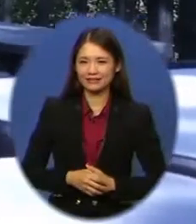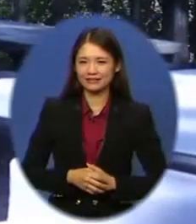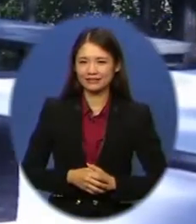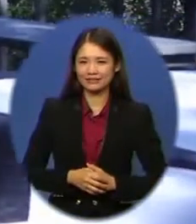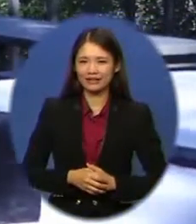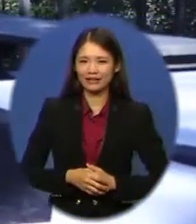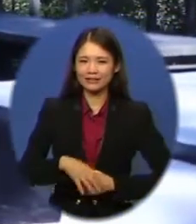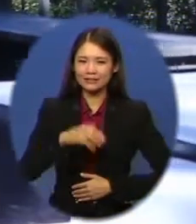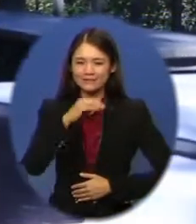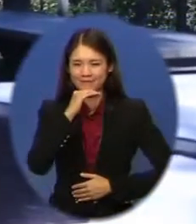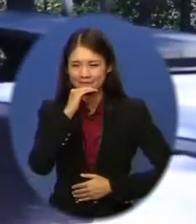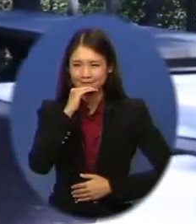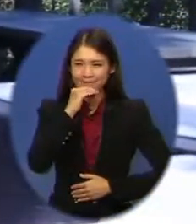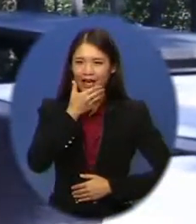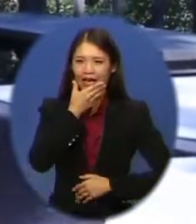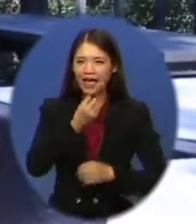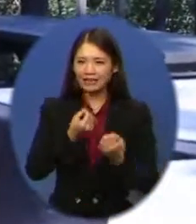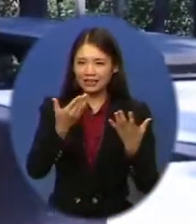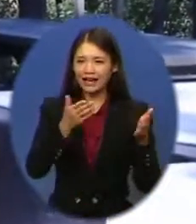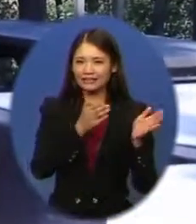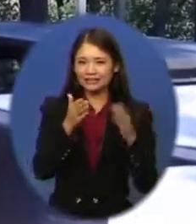드디어 기다리던 행사가 진행되었습니다.